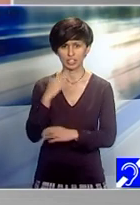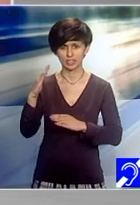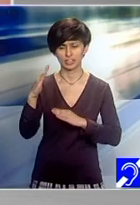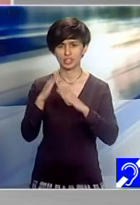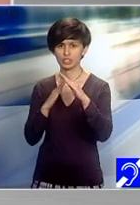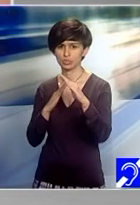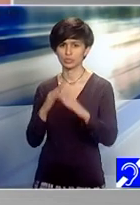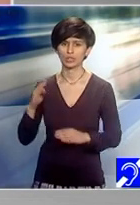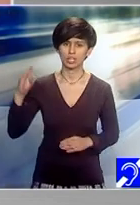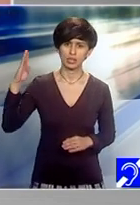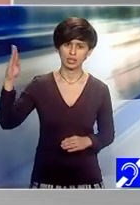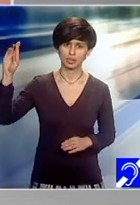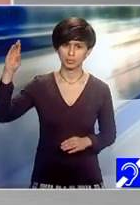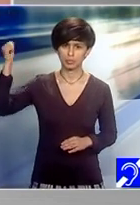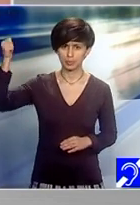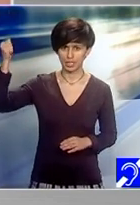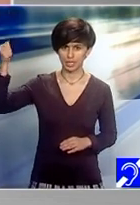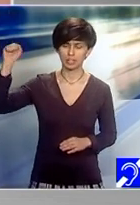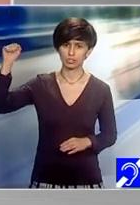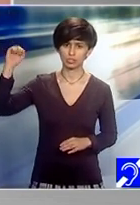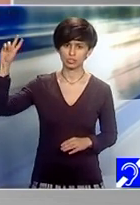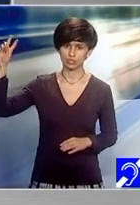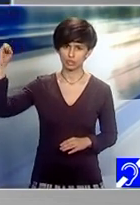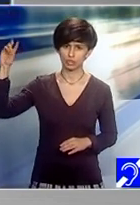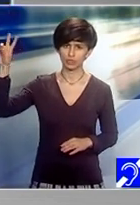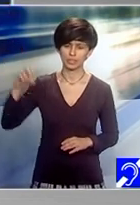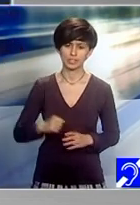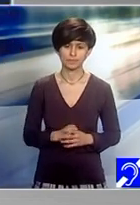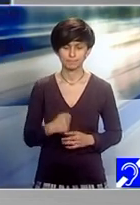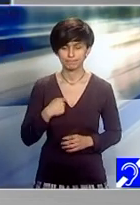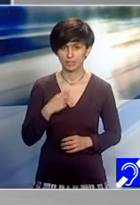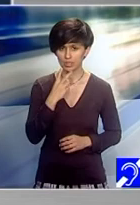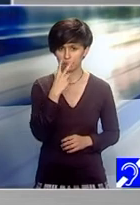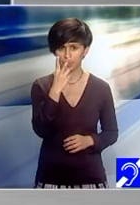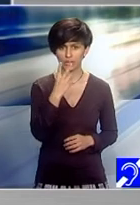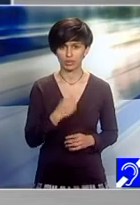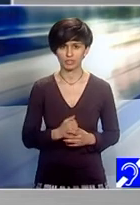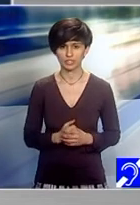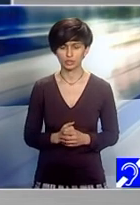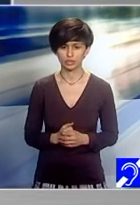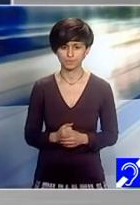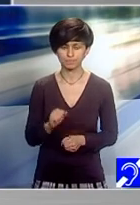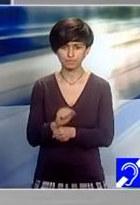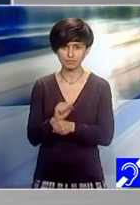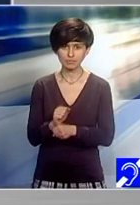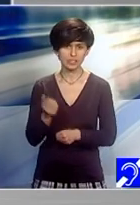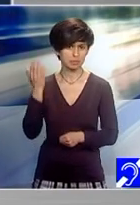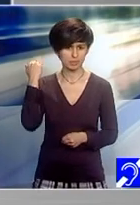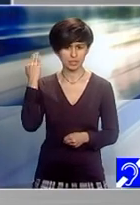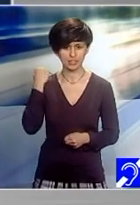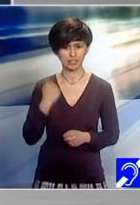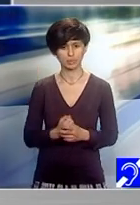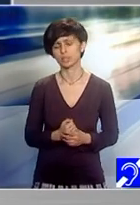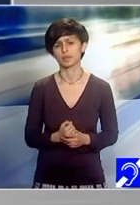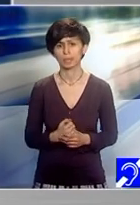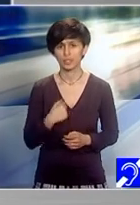Poiana Brașov, săptămâna trecută. Da. Eu am văzut unde ai și filmat, ai și povestit și cu fetele și cu